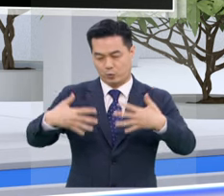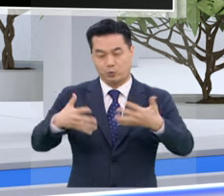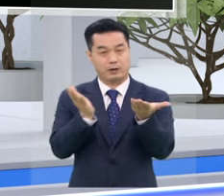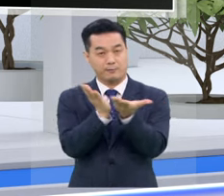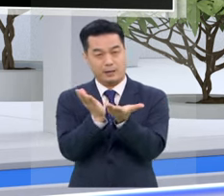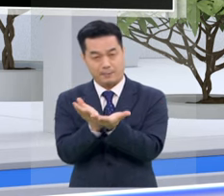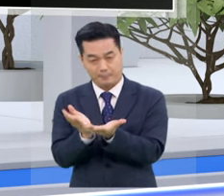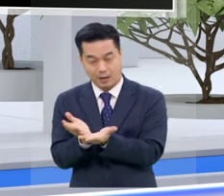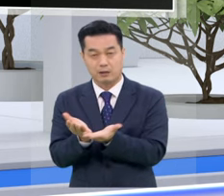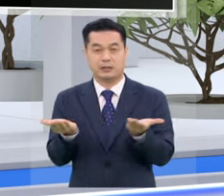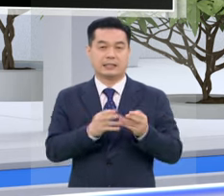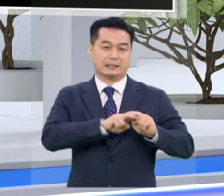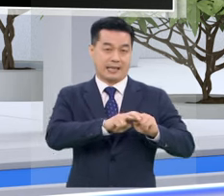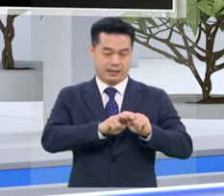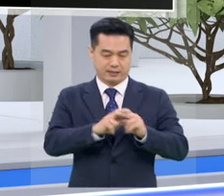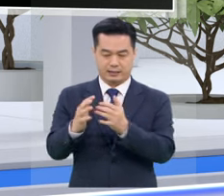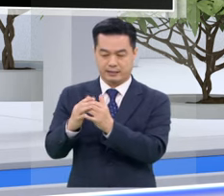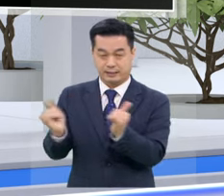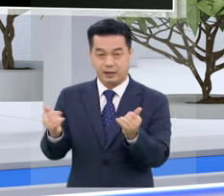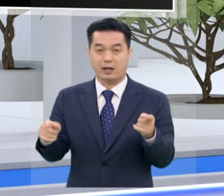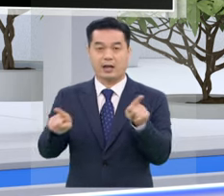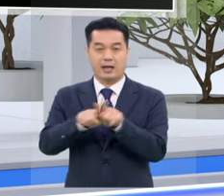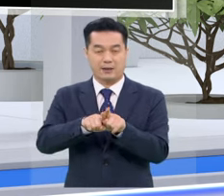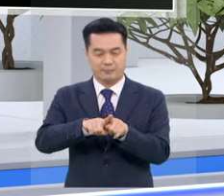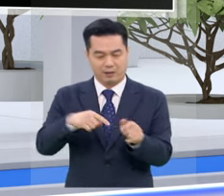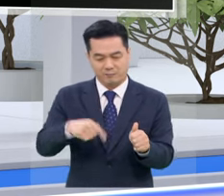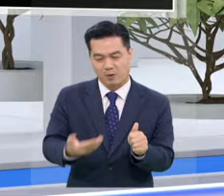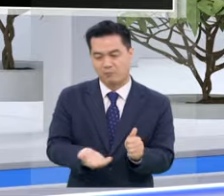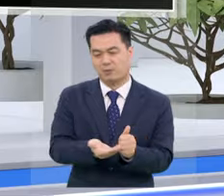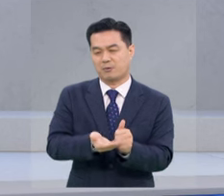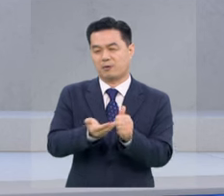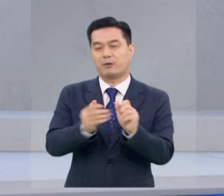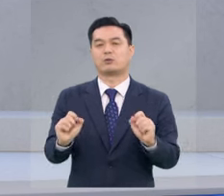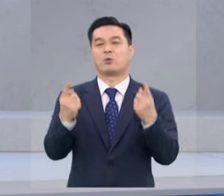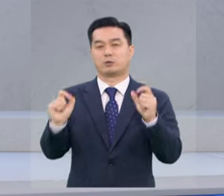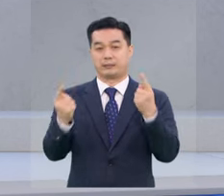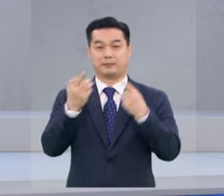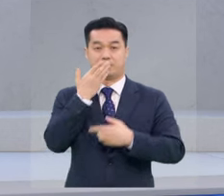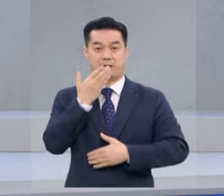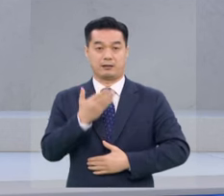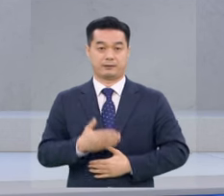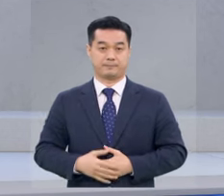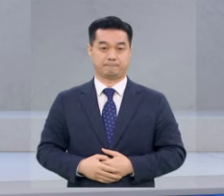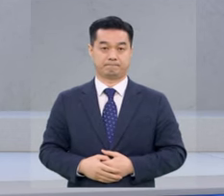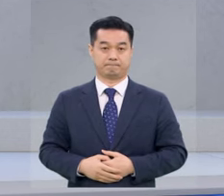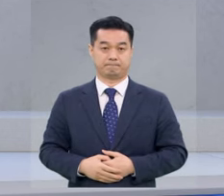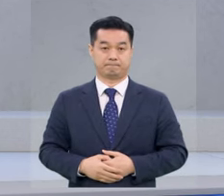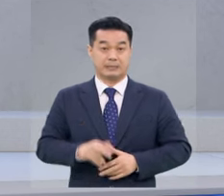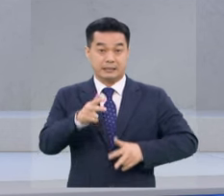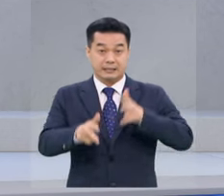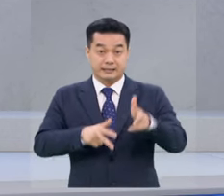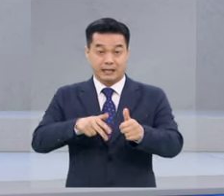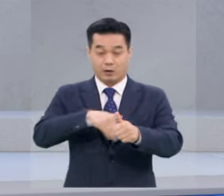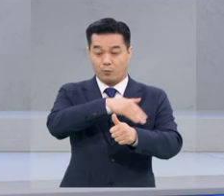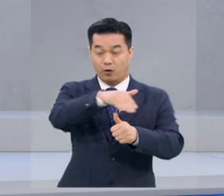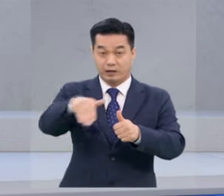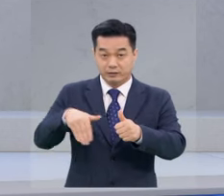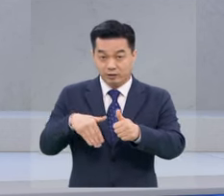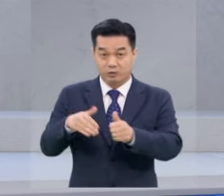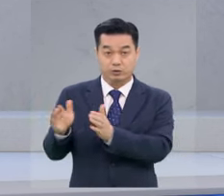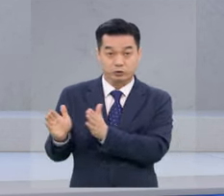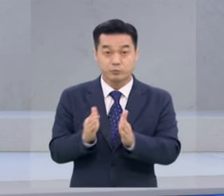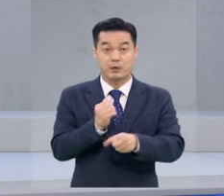일자리와 인력을 함께 얻을 수 있습니다 산업 생태계 조성에는 지역을